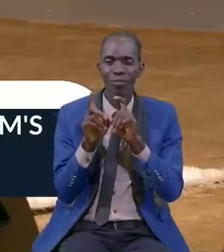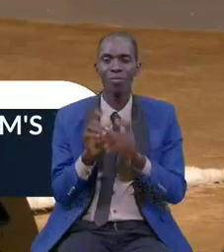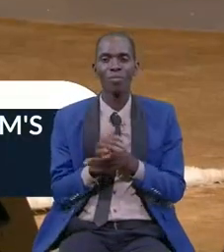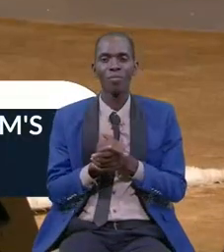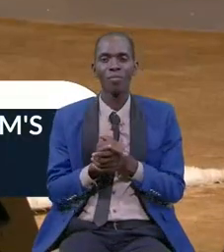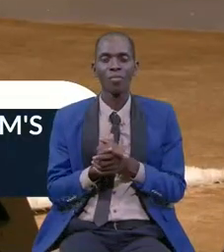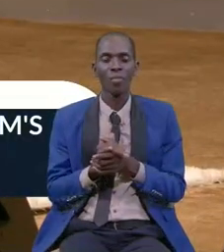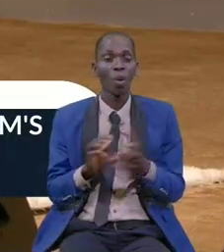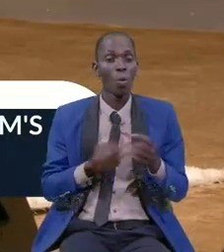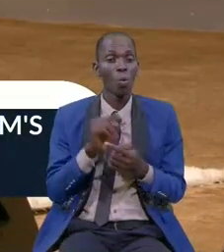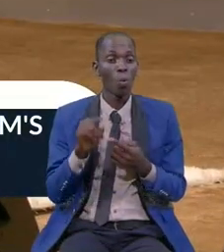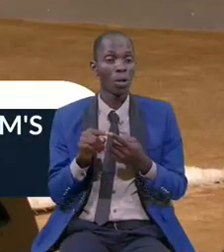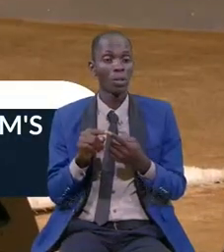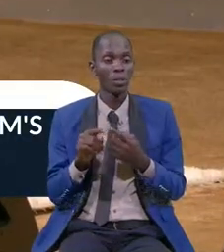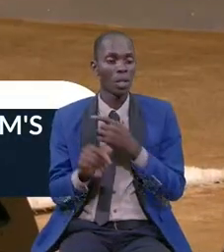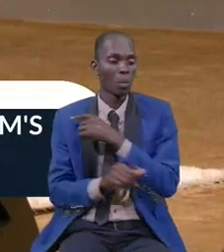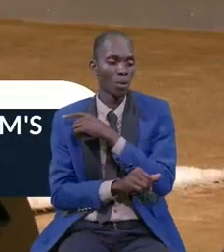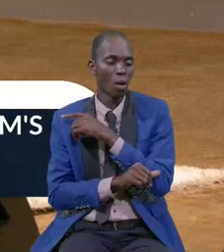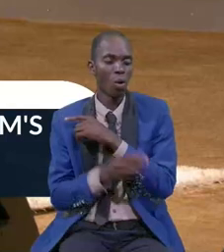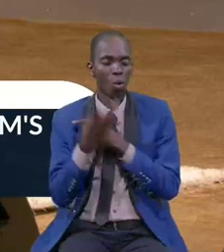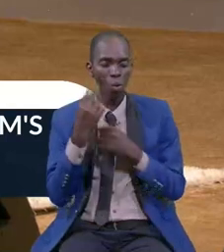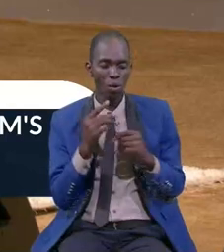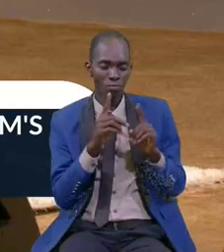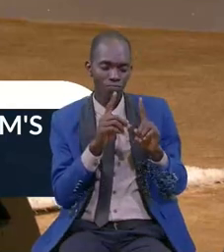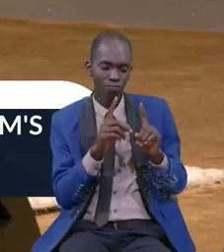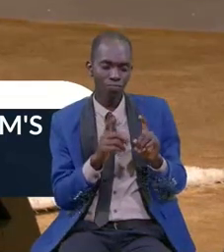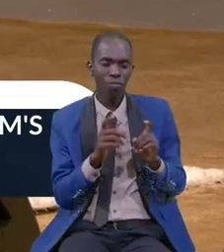lorsqu'il fut mis à l'épreuve